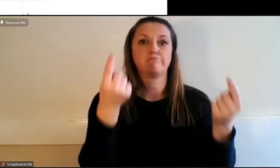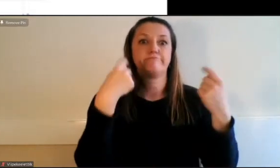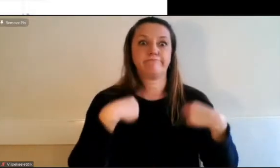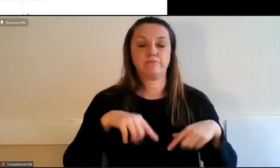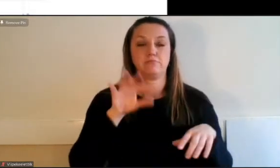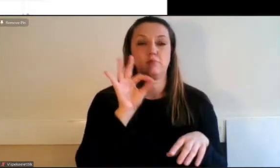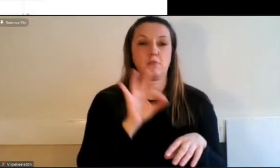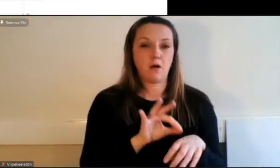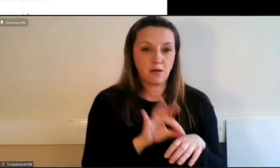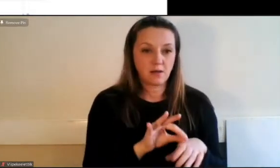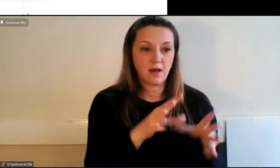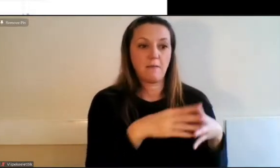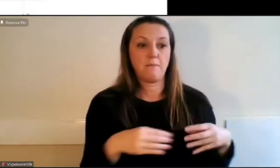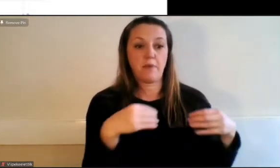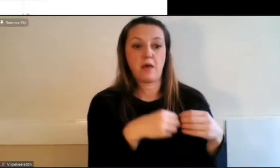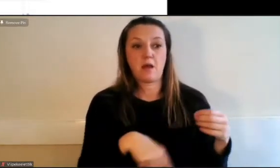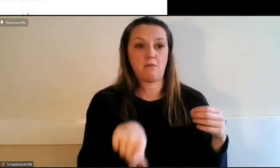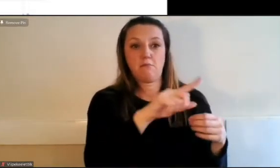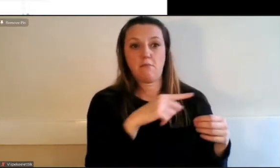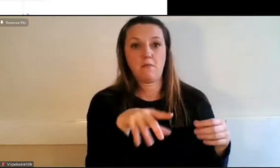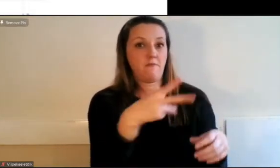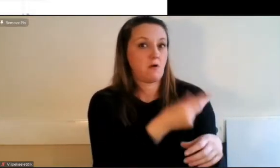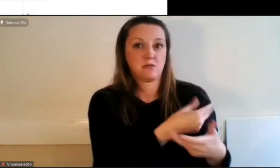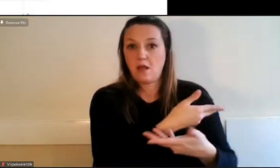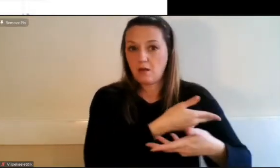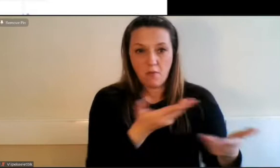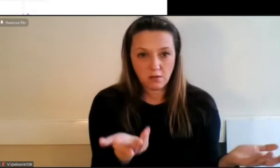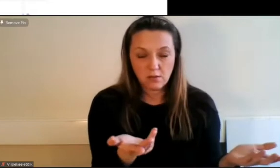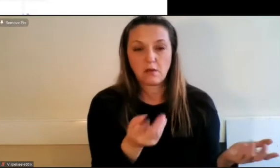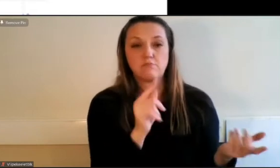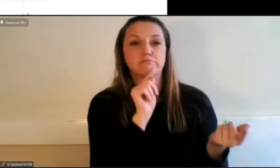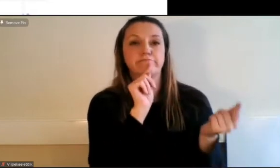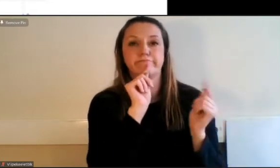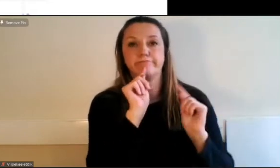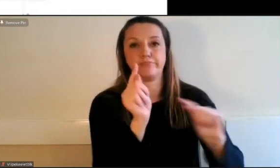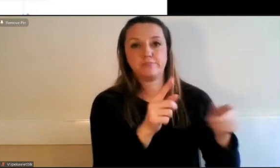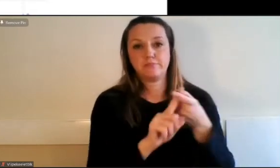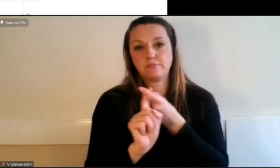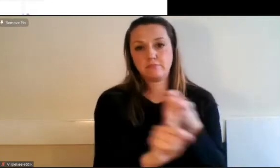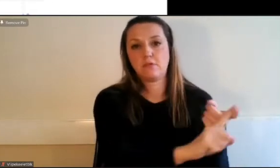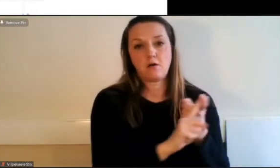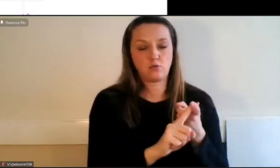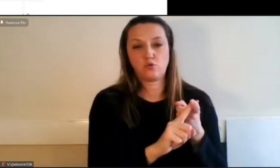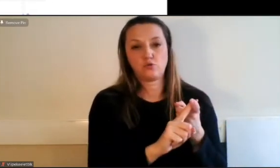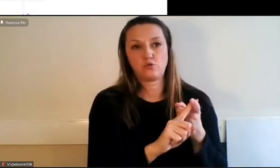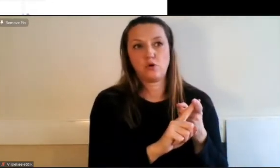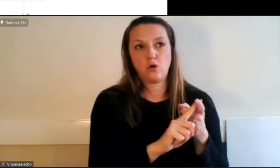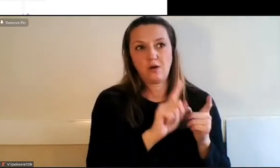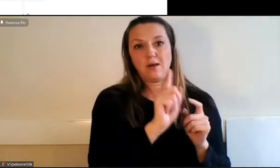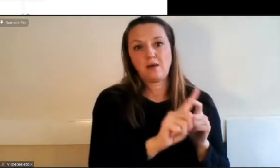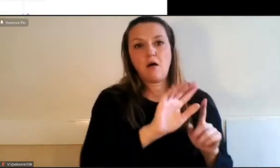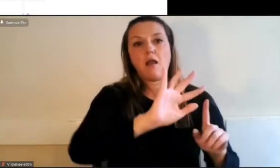on, ehk siis kui kaua kestavad haiguse sümptomid, vaktsineerimata inimesed on haiged kuskil 11 päeva